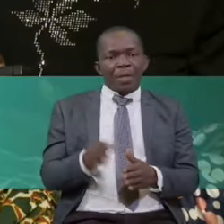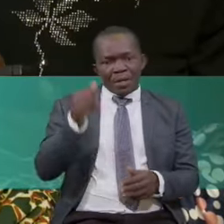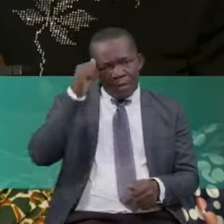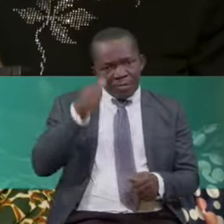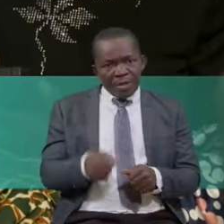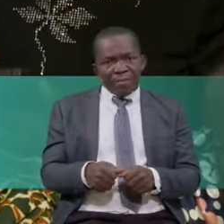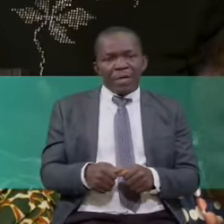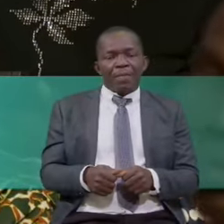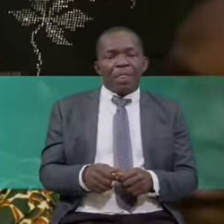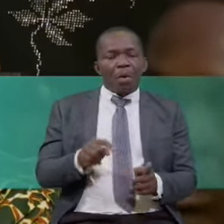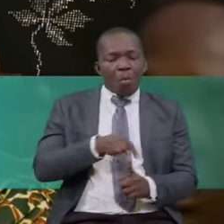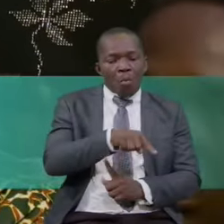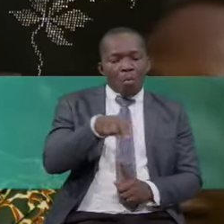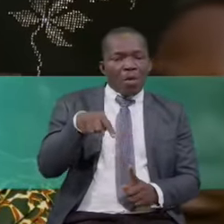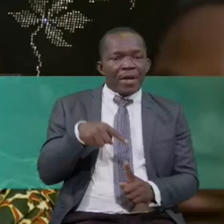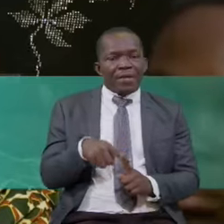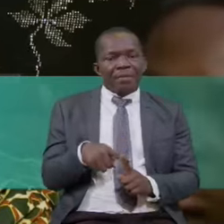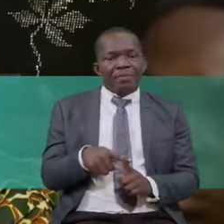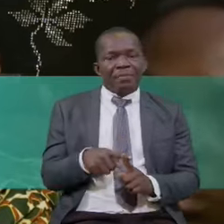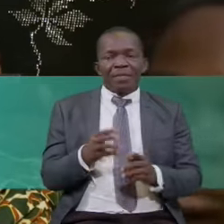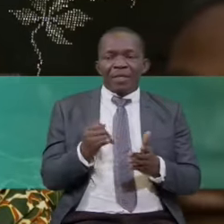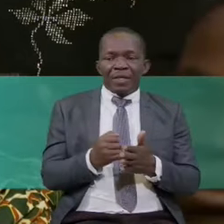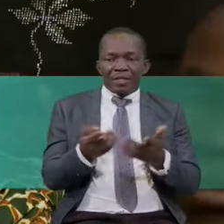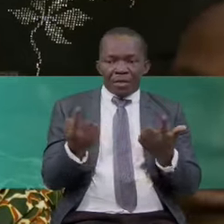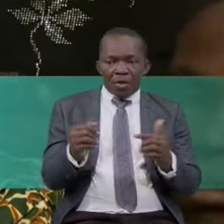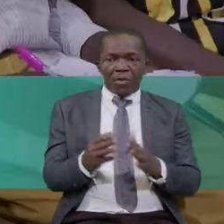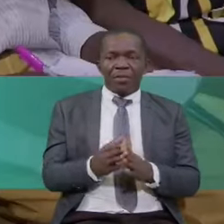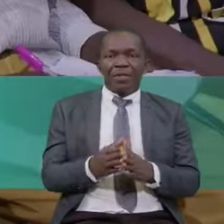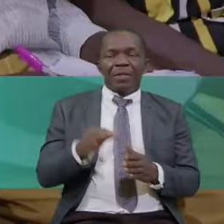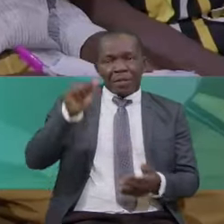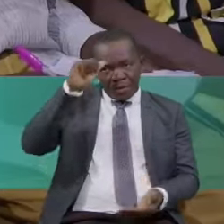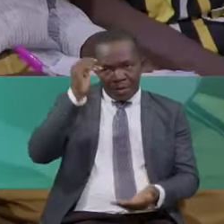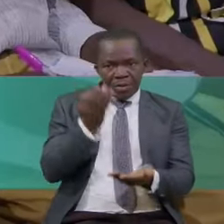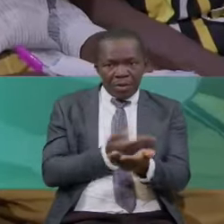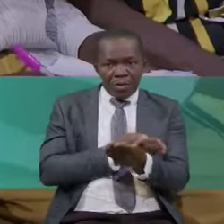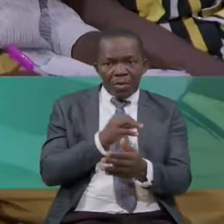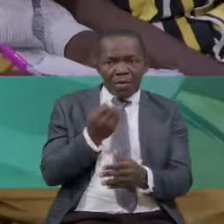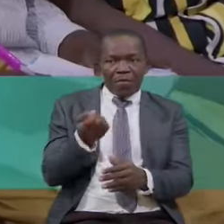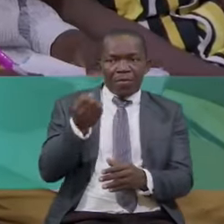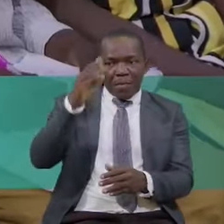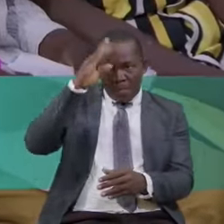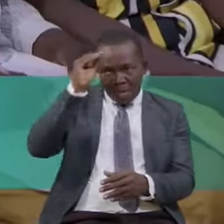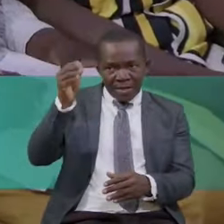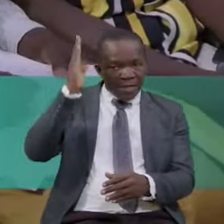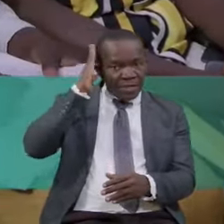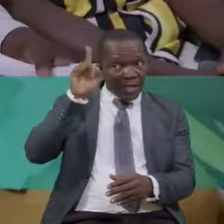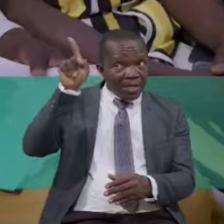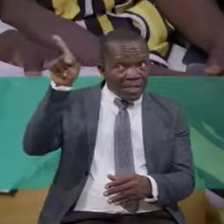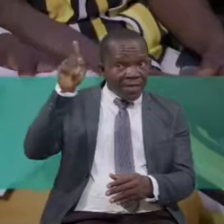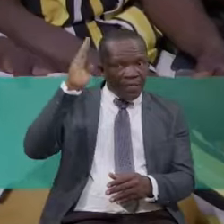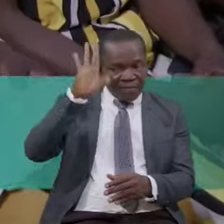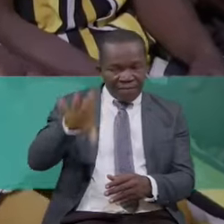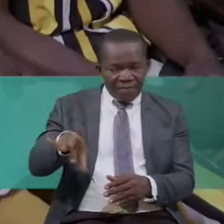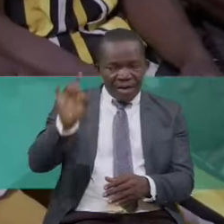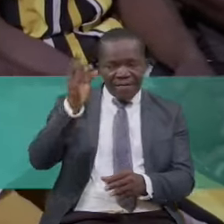rappelez-vous quand il viendra le Fils de l'homme trouvera-t-il la foi sur la terre te veras-t-il la foi